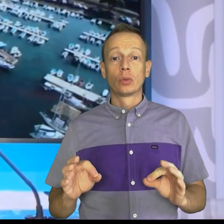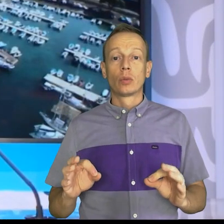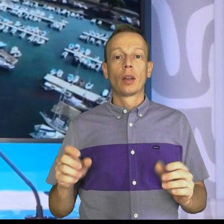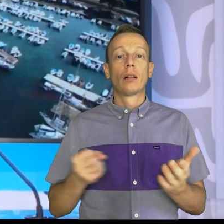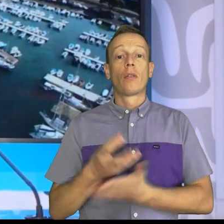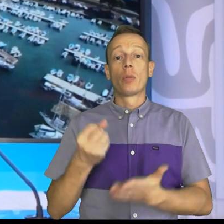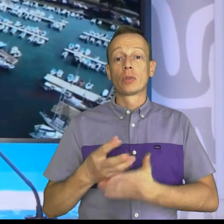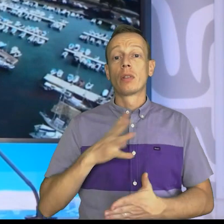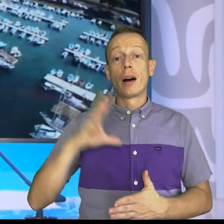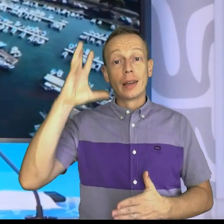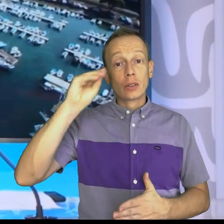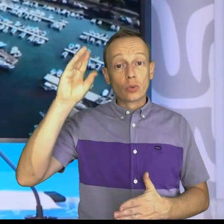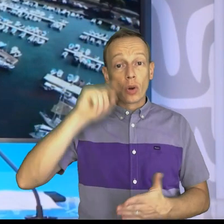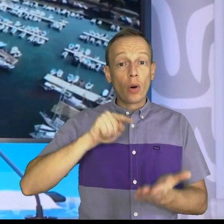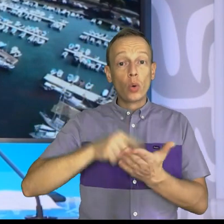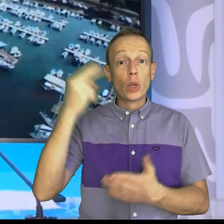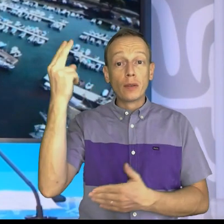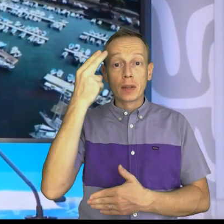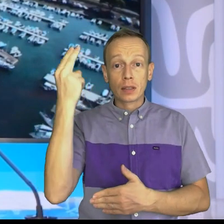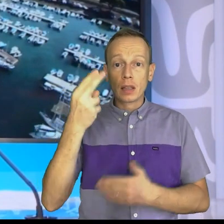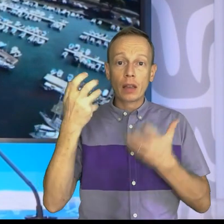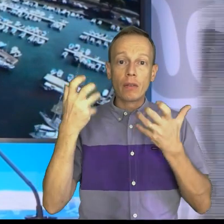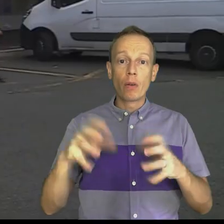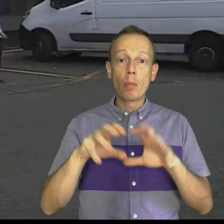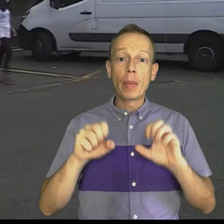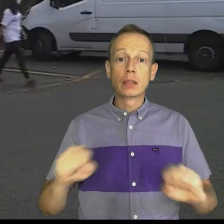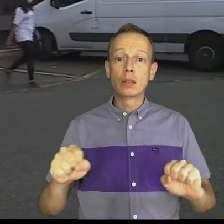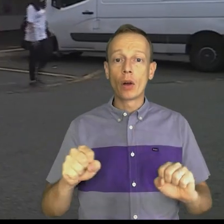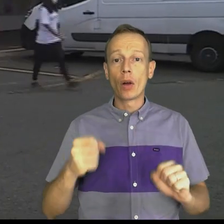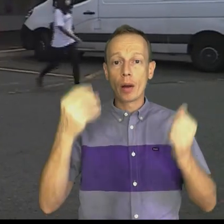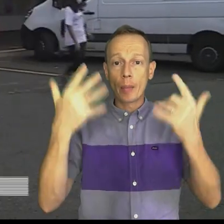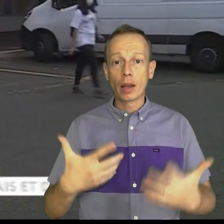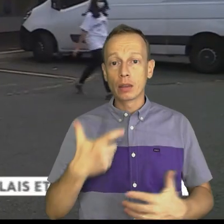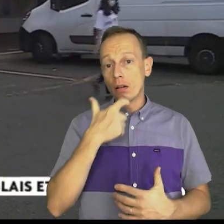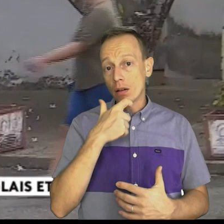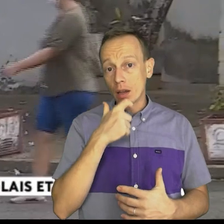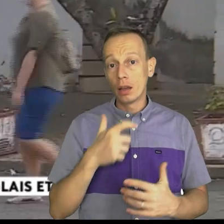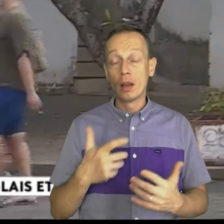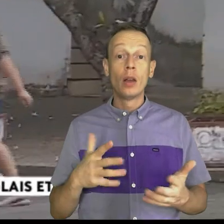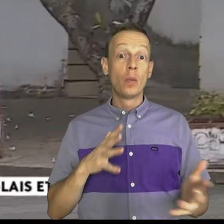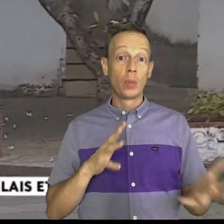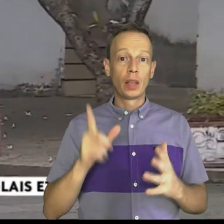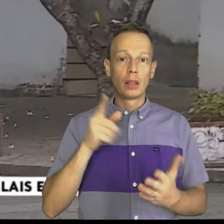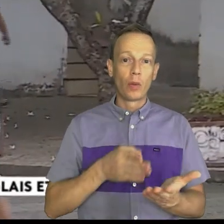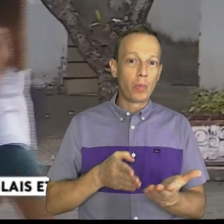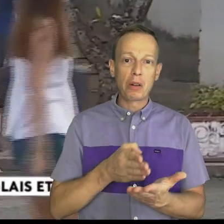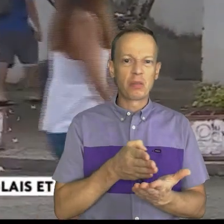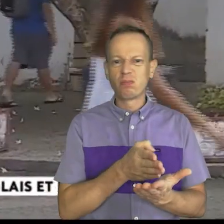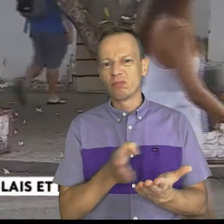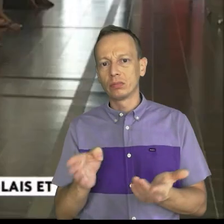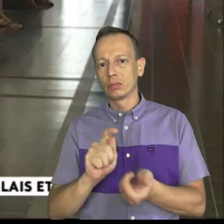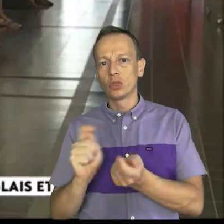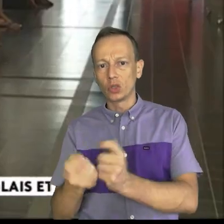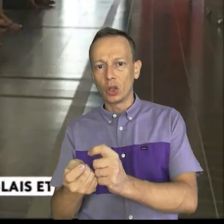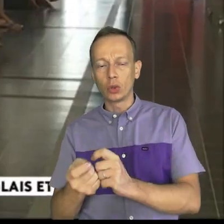ce point. Également, dans l'actualité, les étudiants de l'université qui envisagent un master en mathématiques et en anglais devront peut-être